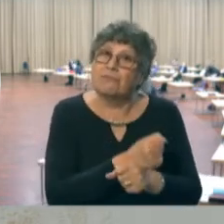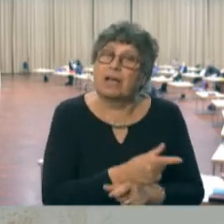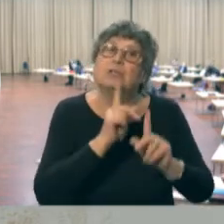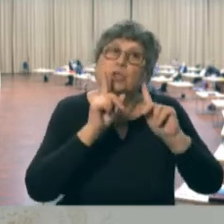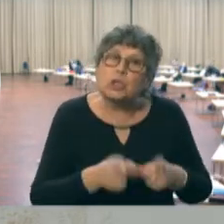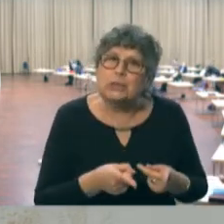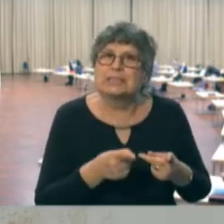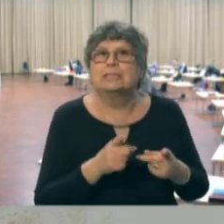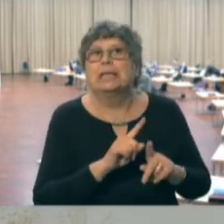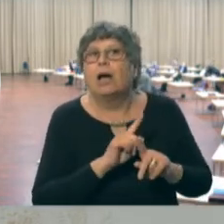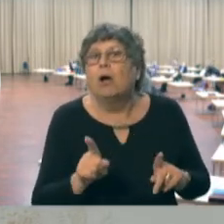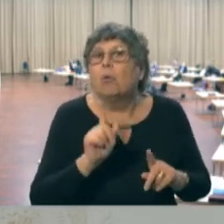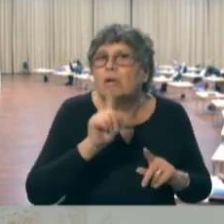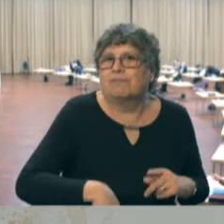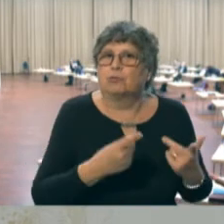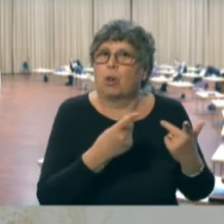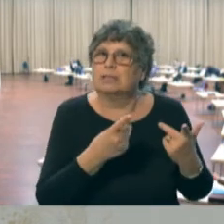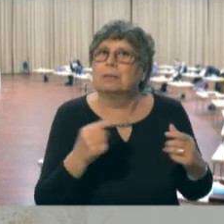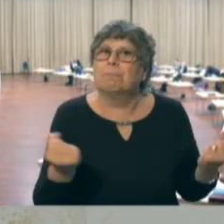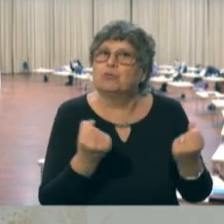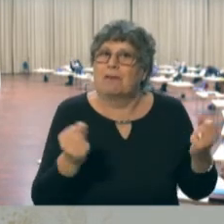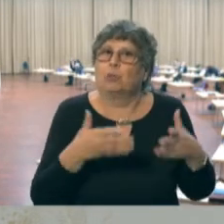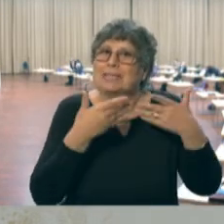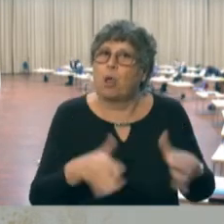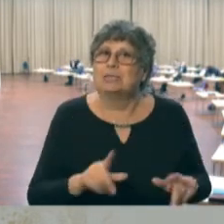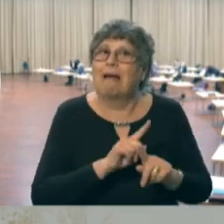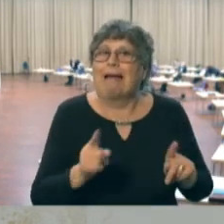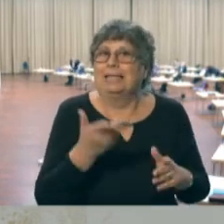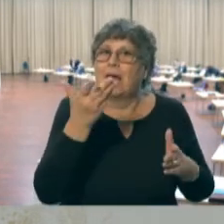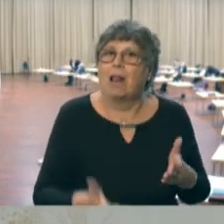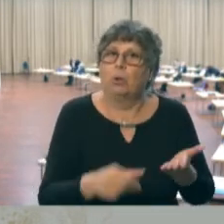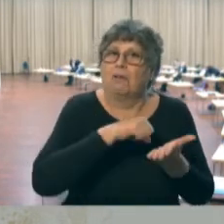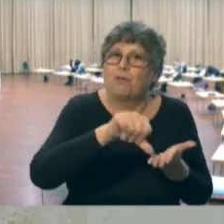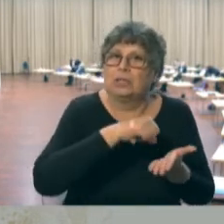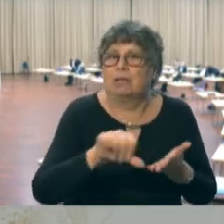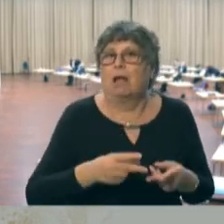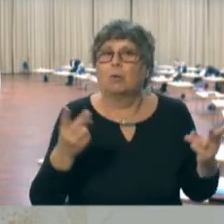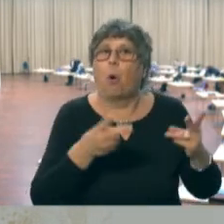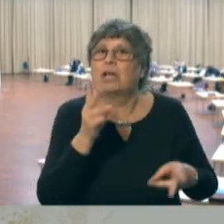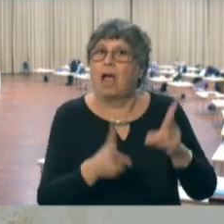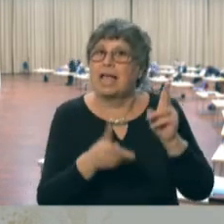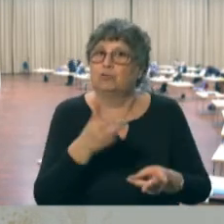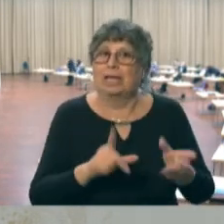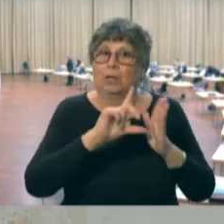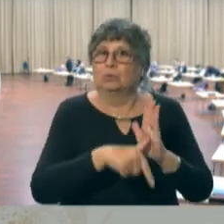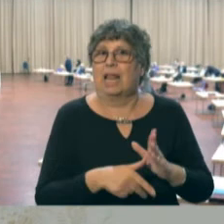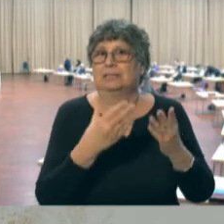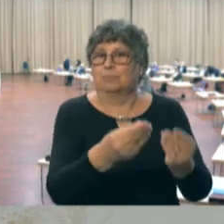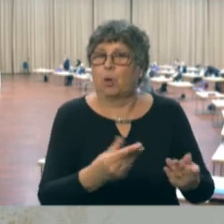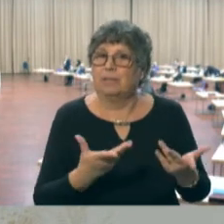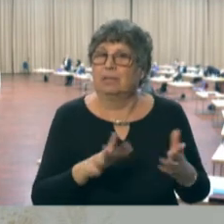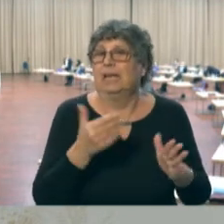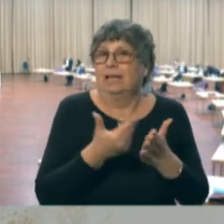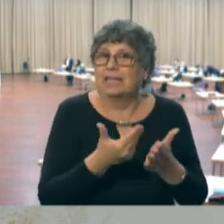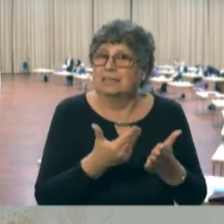trotz ihrer unverschuldeten Beschäftigungslosigkeit grundsätzlich keine Lohnfortzahlungen oder Entschädigungsleistungen gewährt werden.